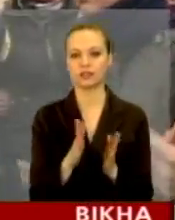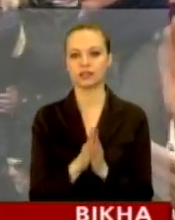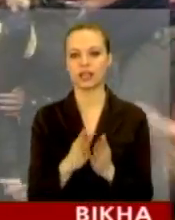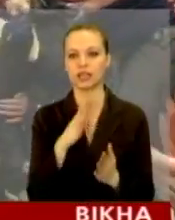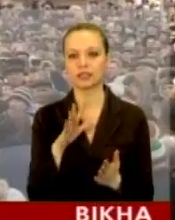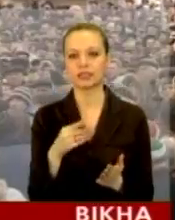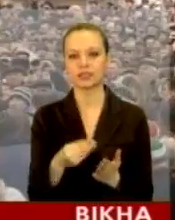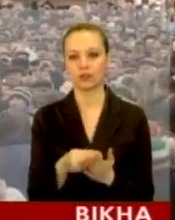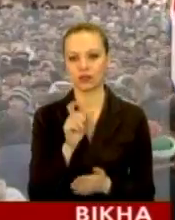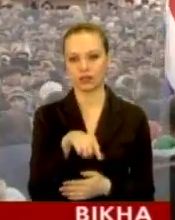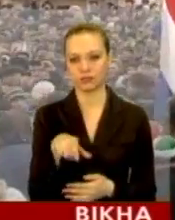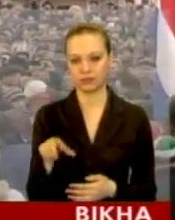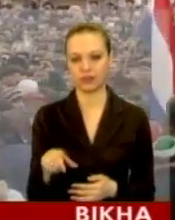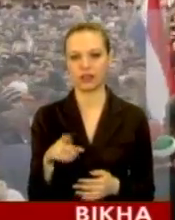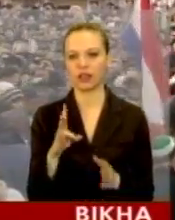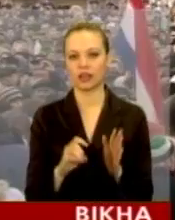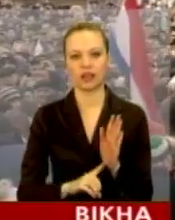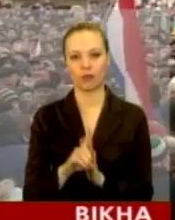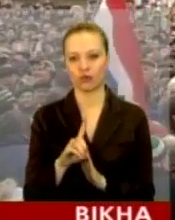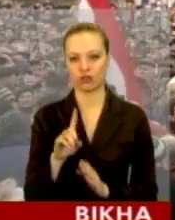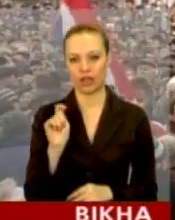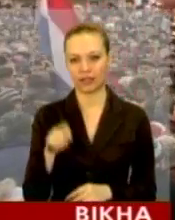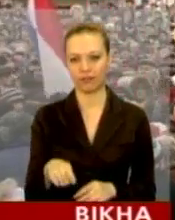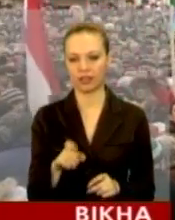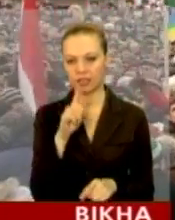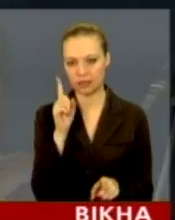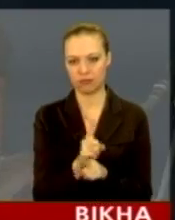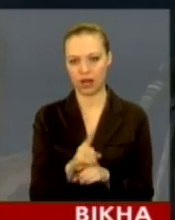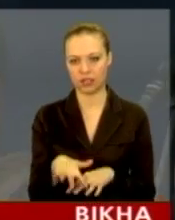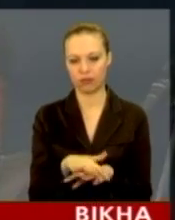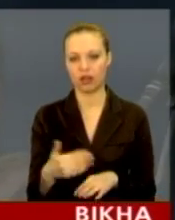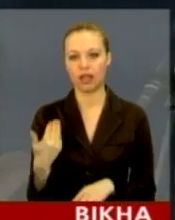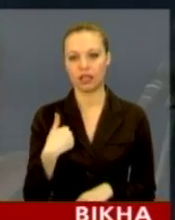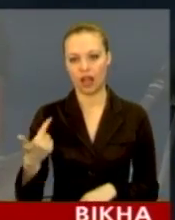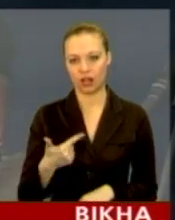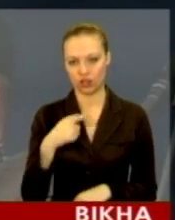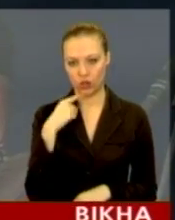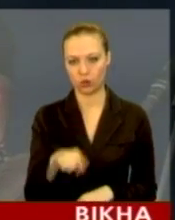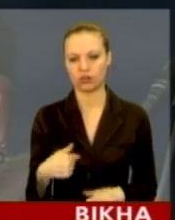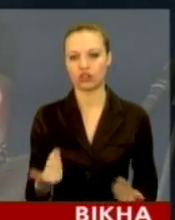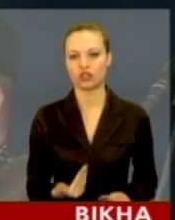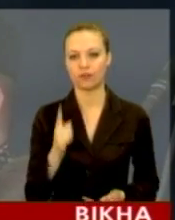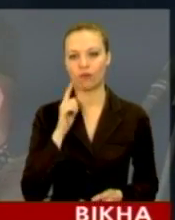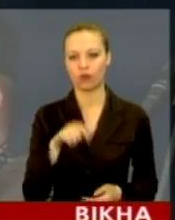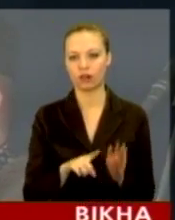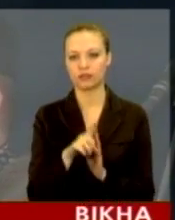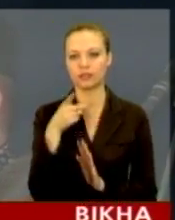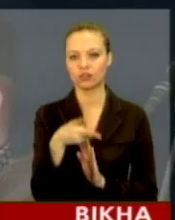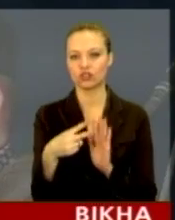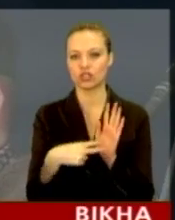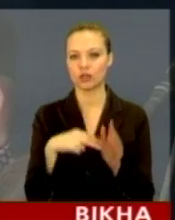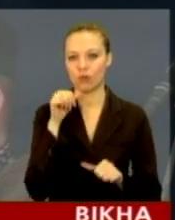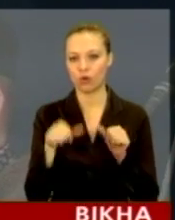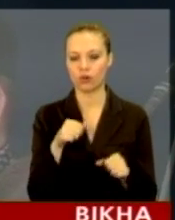закликав своїх співвітчизників не починати війни з братським народом. Я гражданин Росії, живу в Україні з 2007